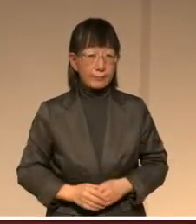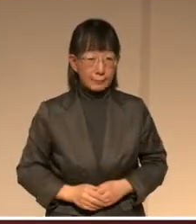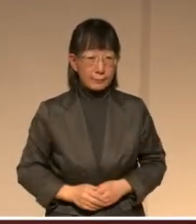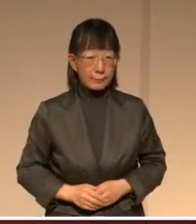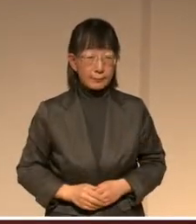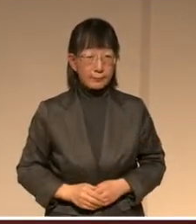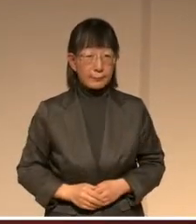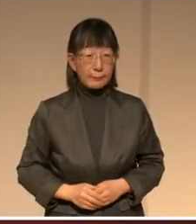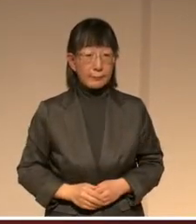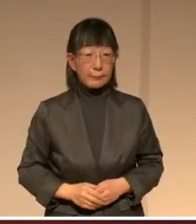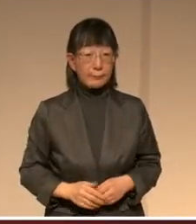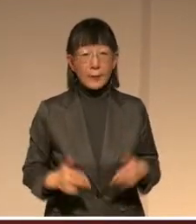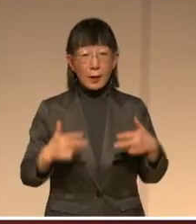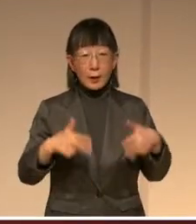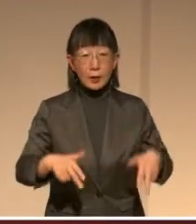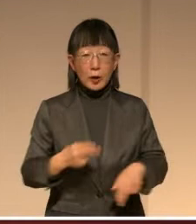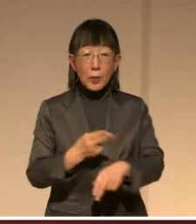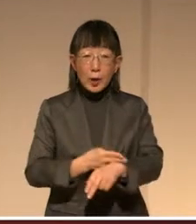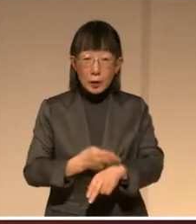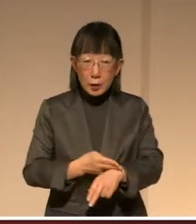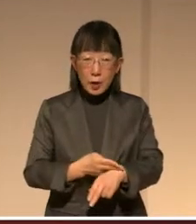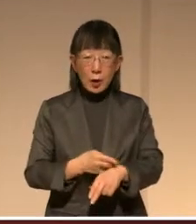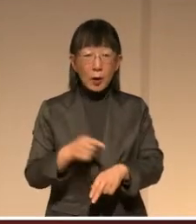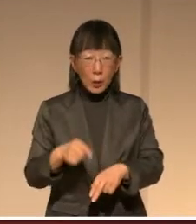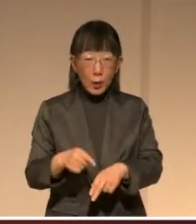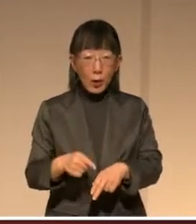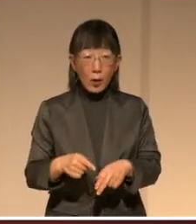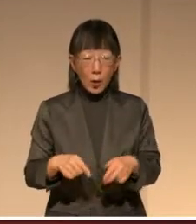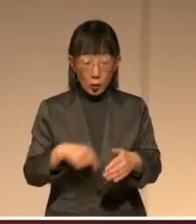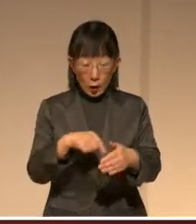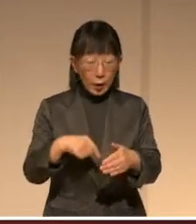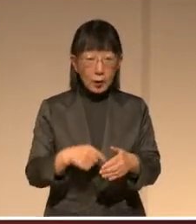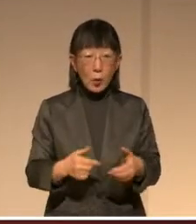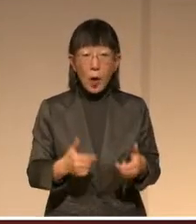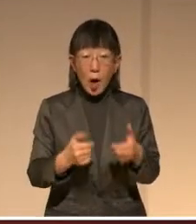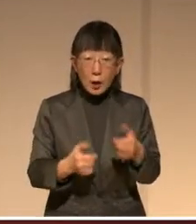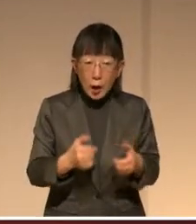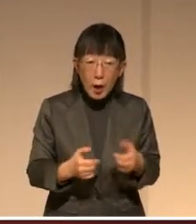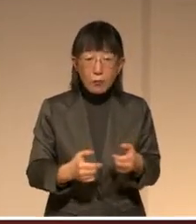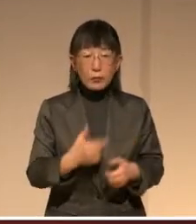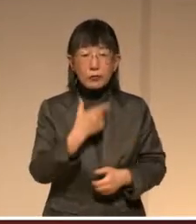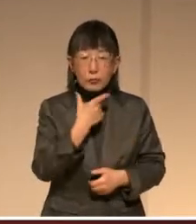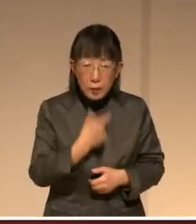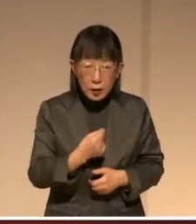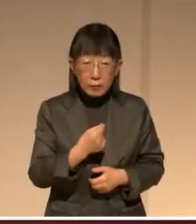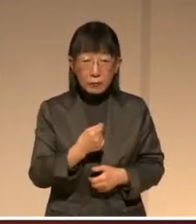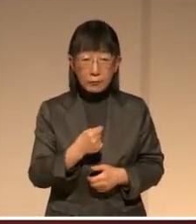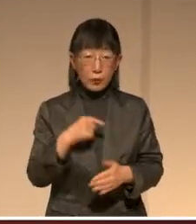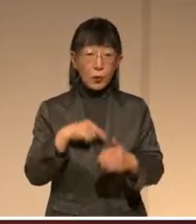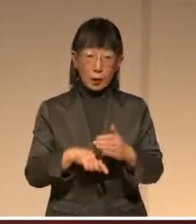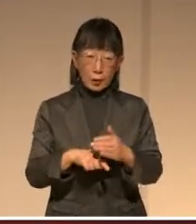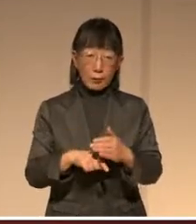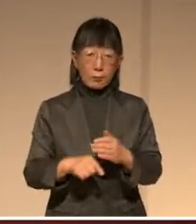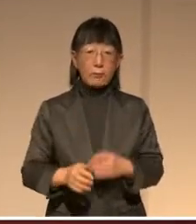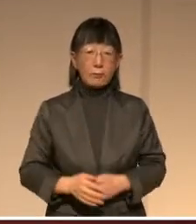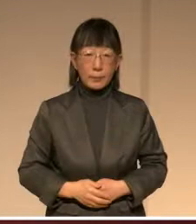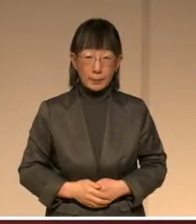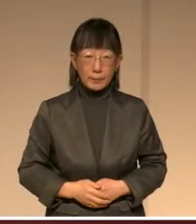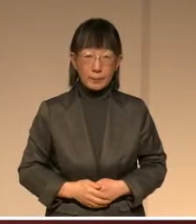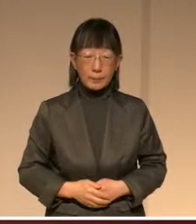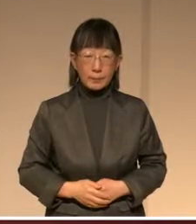根底にはゲームが大好きがあったっていうそうですよええそしてはので今一番会いたい人